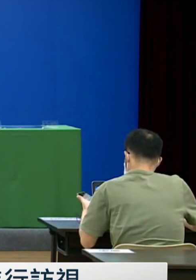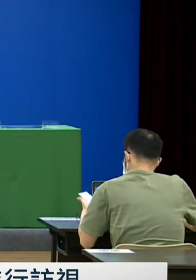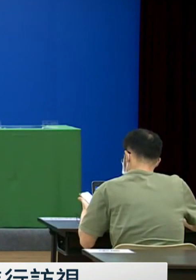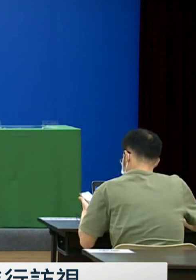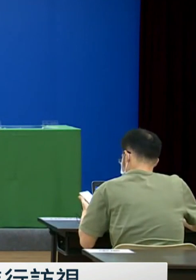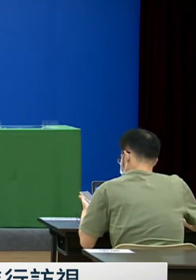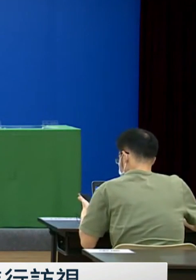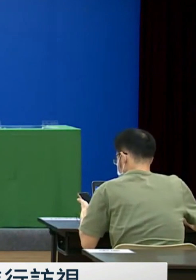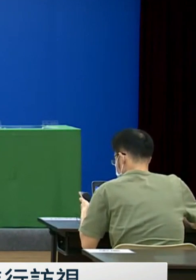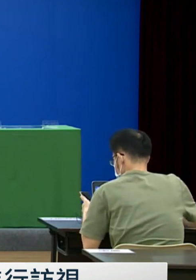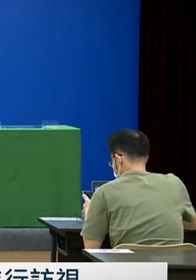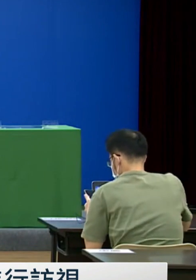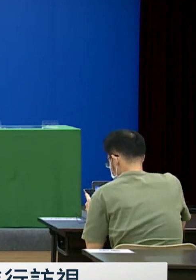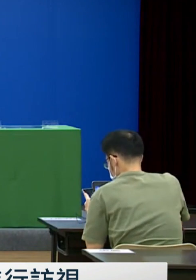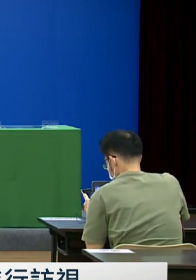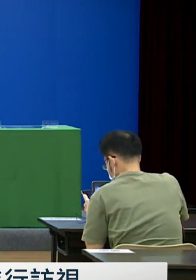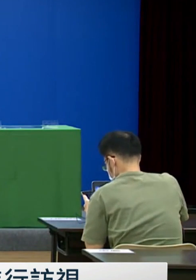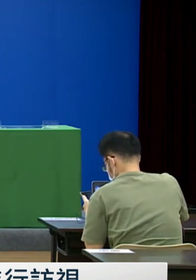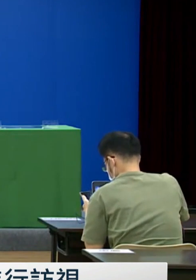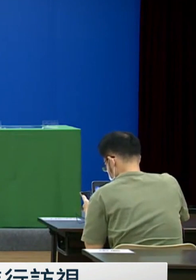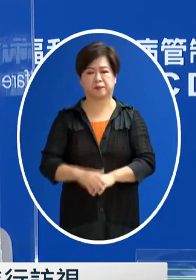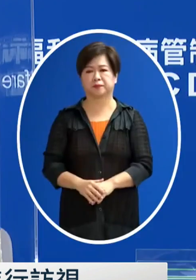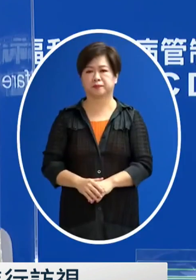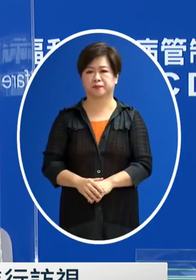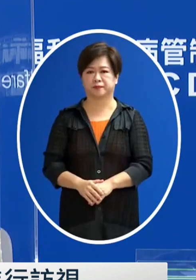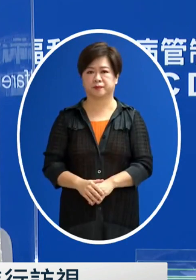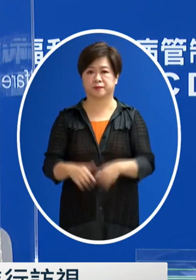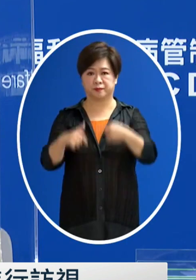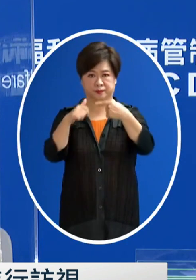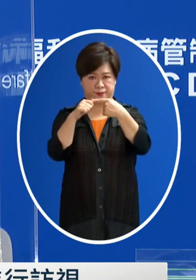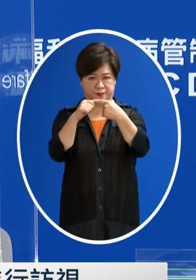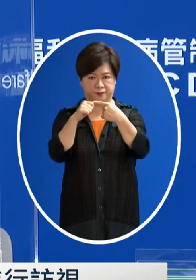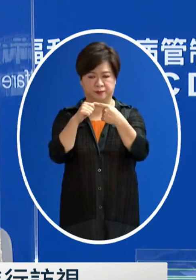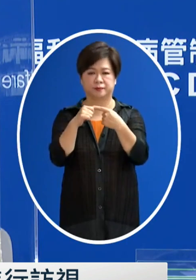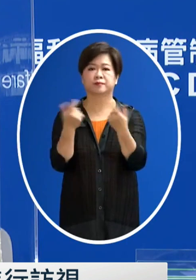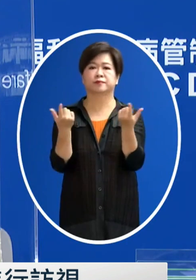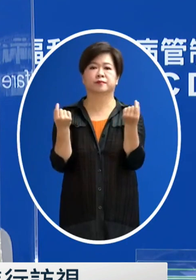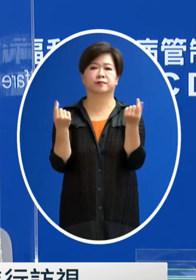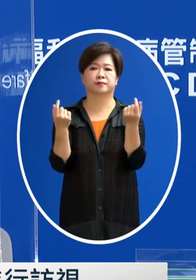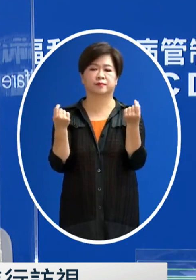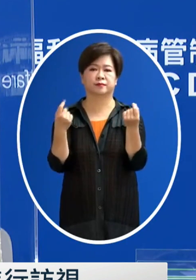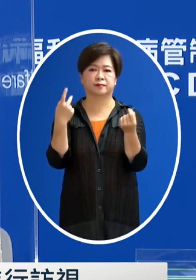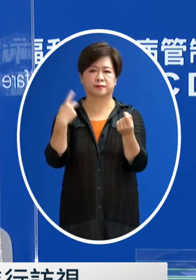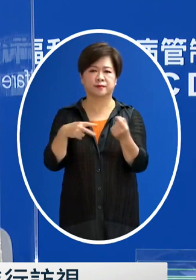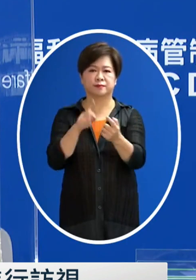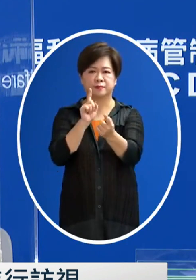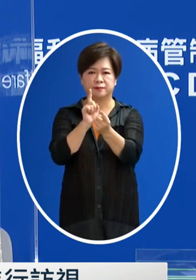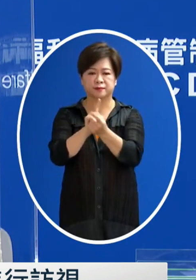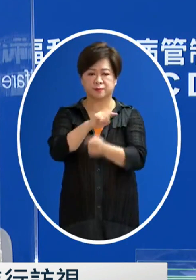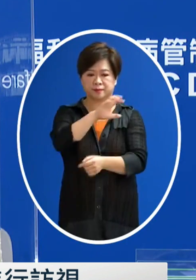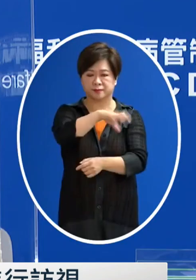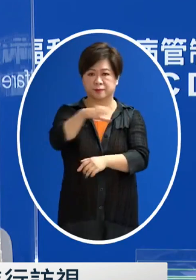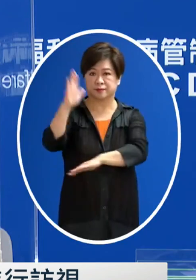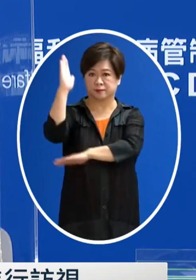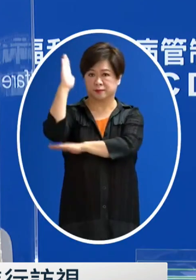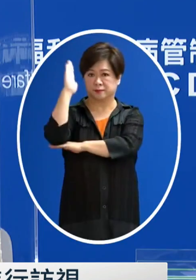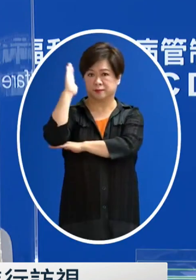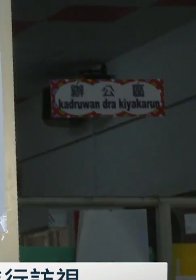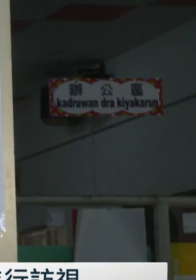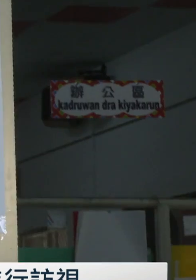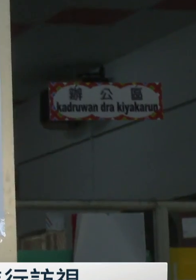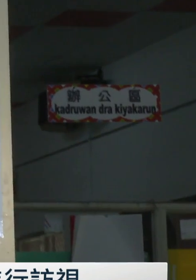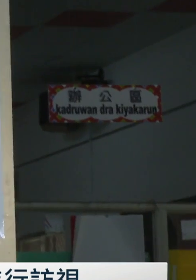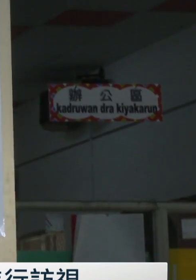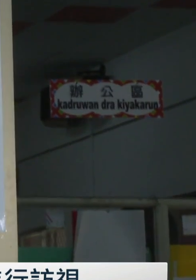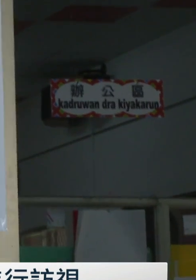虽然国内 COVID-19 确诊数近日开始缓降，指挥中心表示仍要持续落实疫调及接触者追踪，以防新